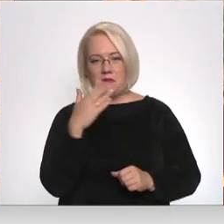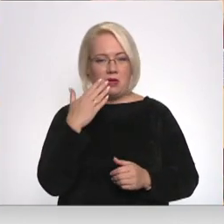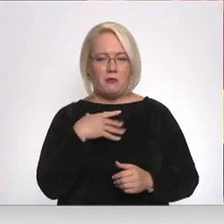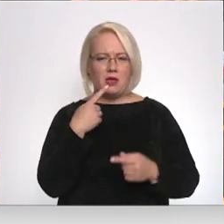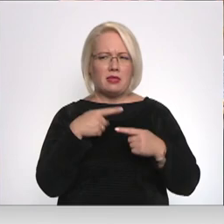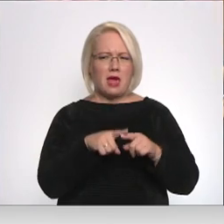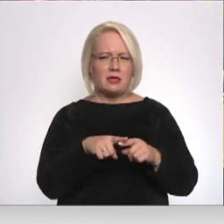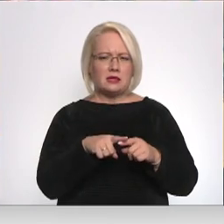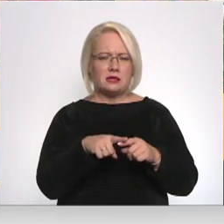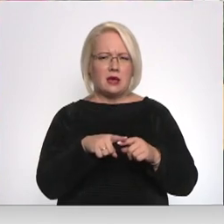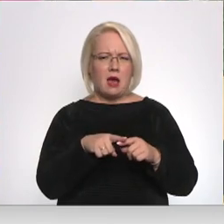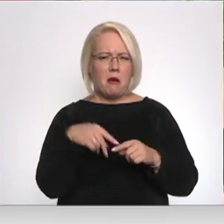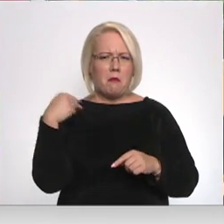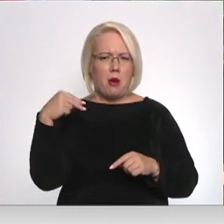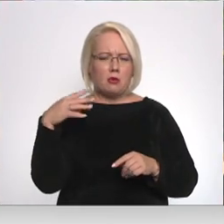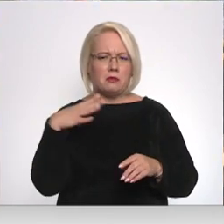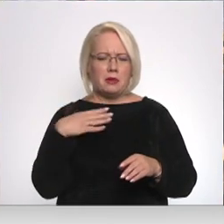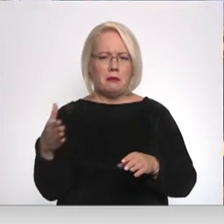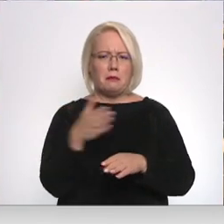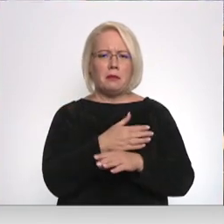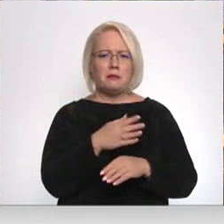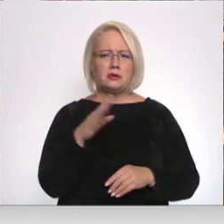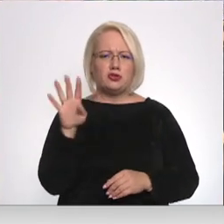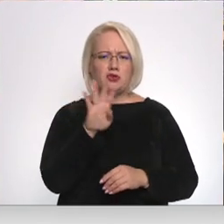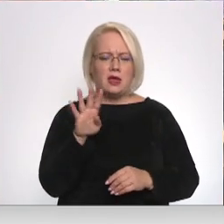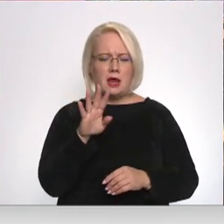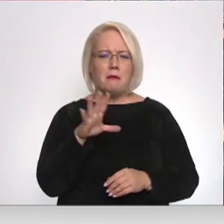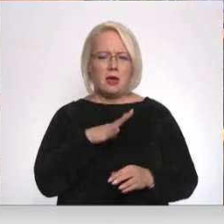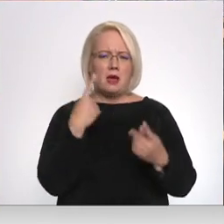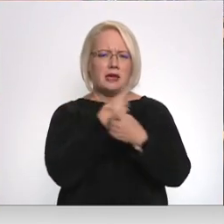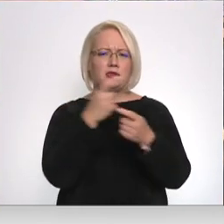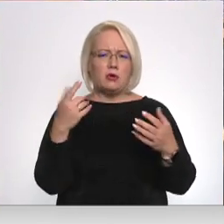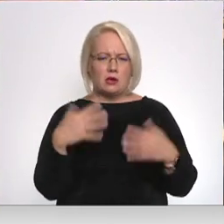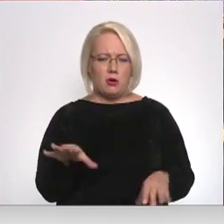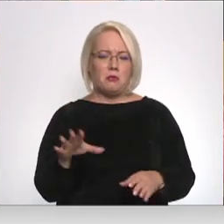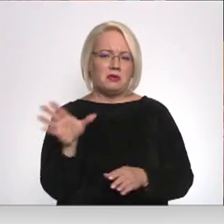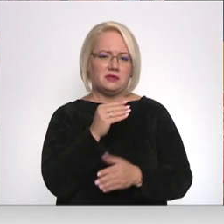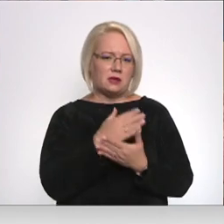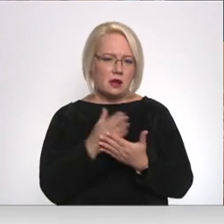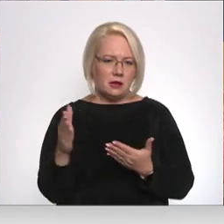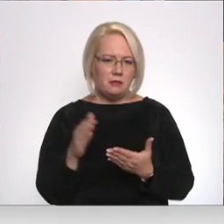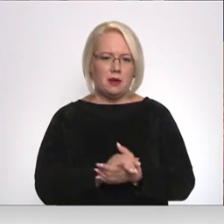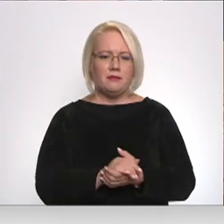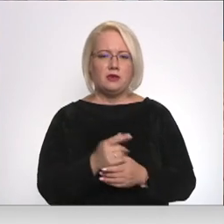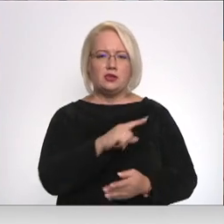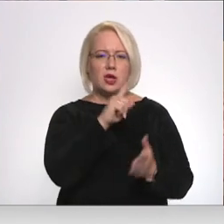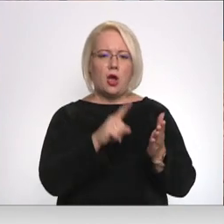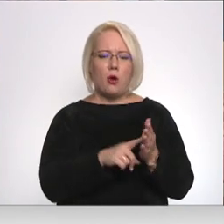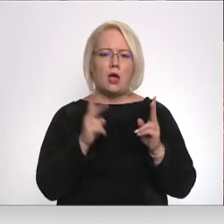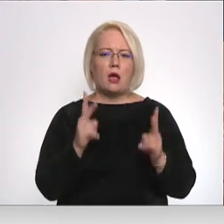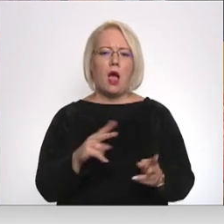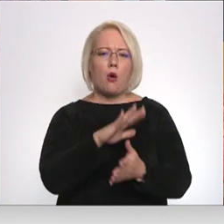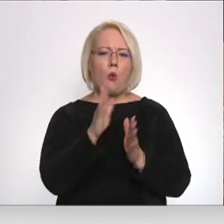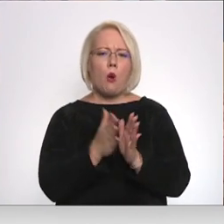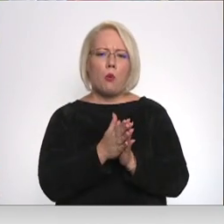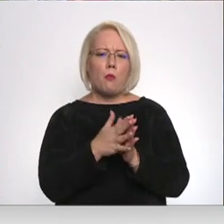bija pirms 4, kas bija izziņota un kas bija plānota pāris minūtes, bet viskārtībā, jā. Kā tas kopumā